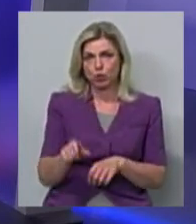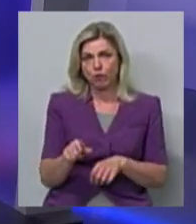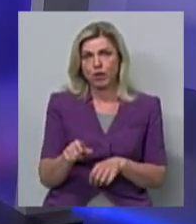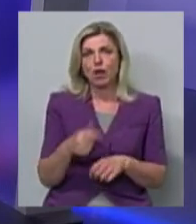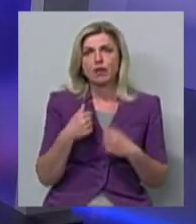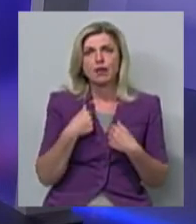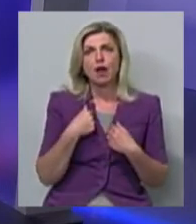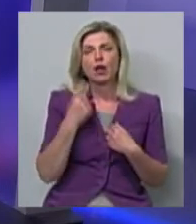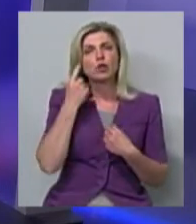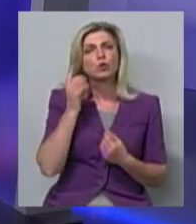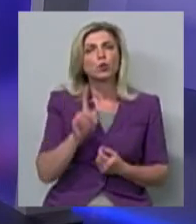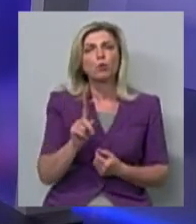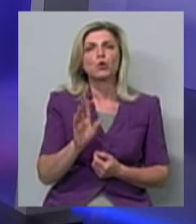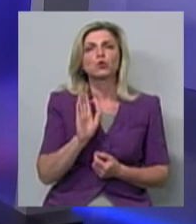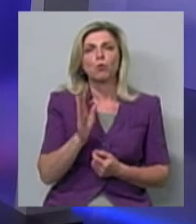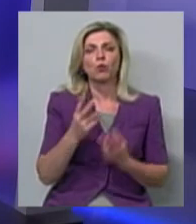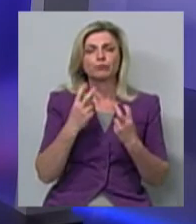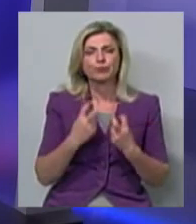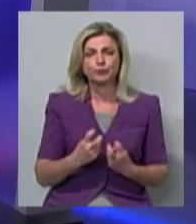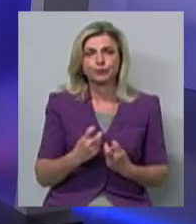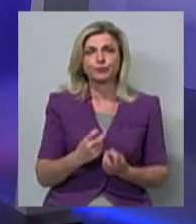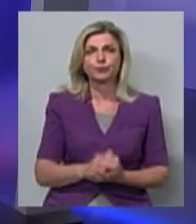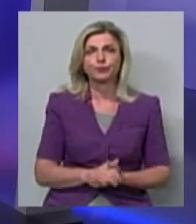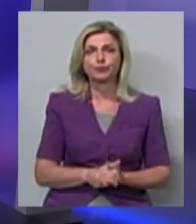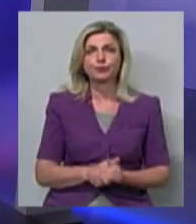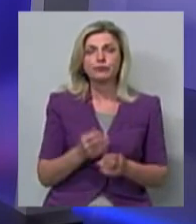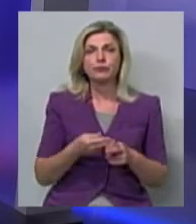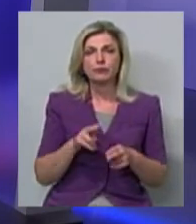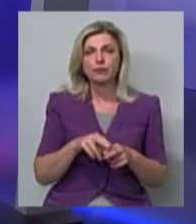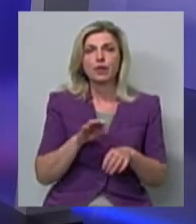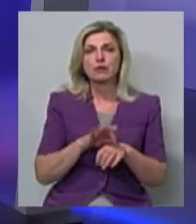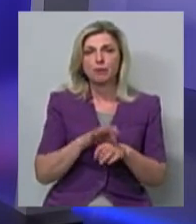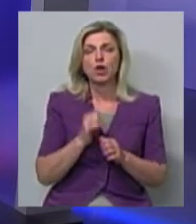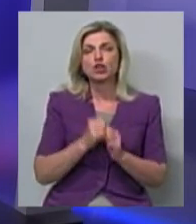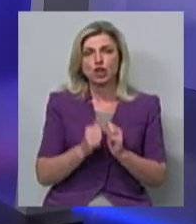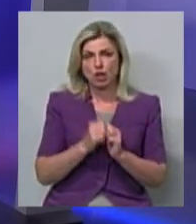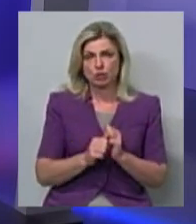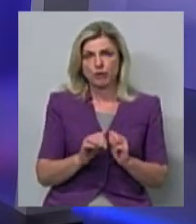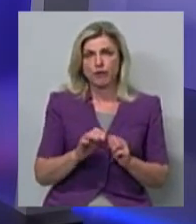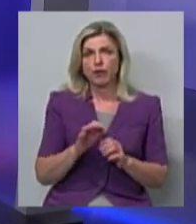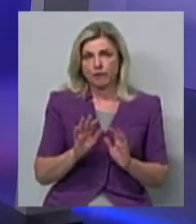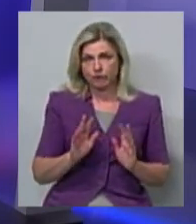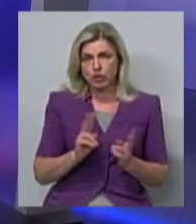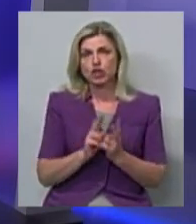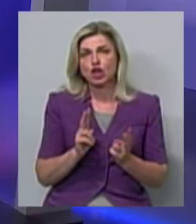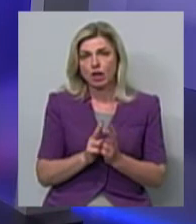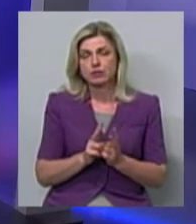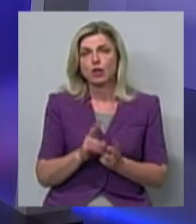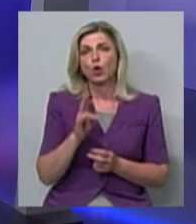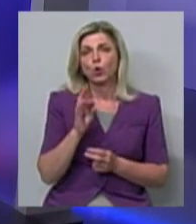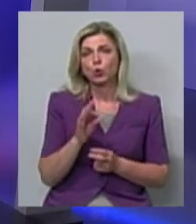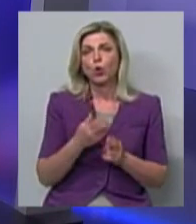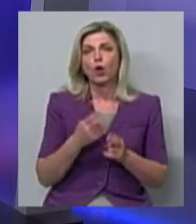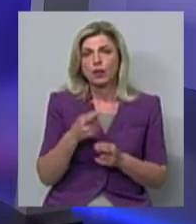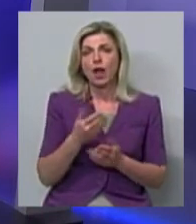какие-то скрининги, как при фенилкетонурии, потому что это заболевание чаще намного встречается, и, ну, опять же таки, для него